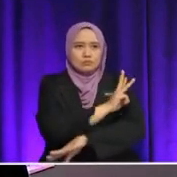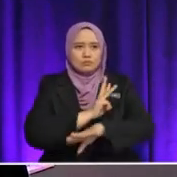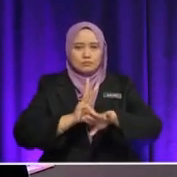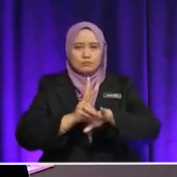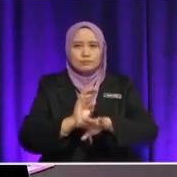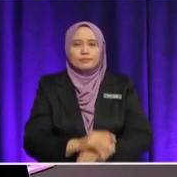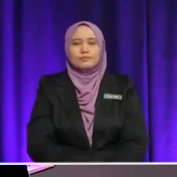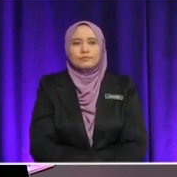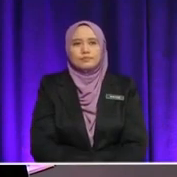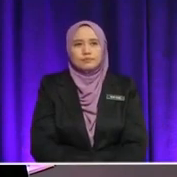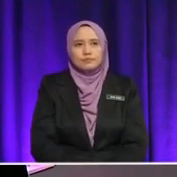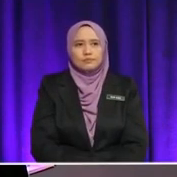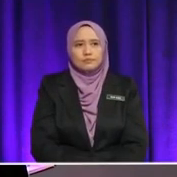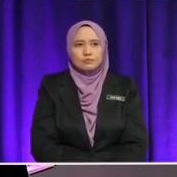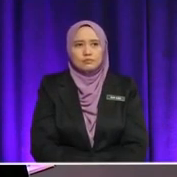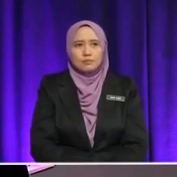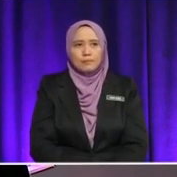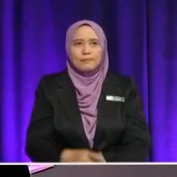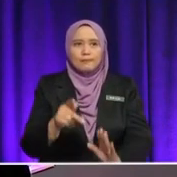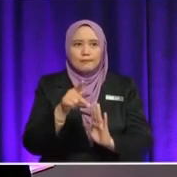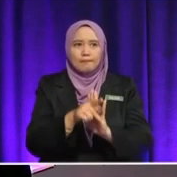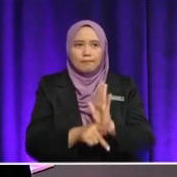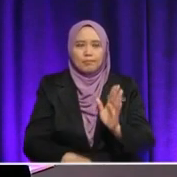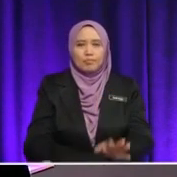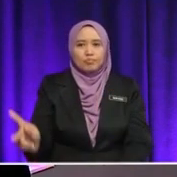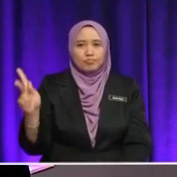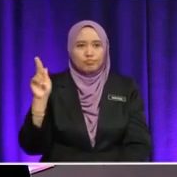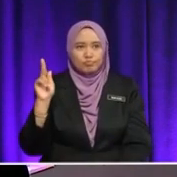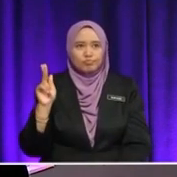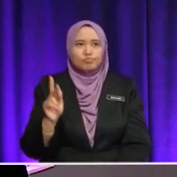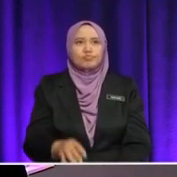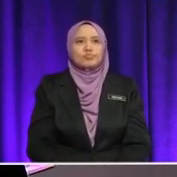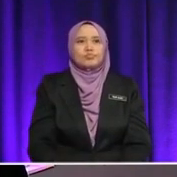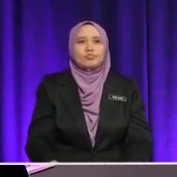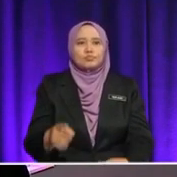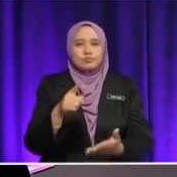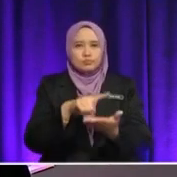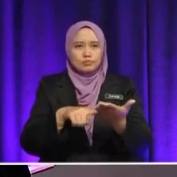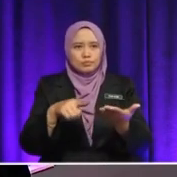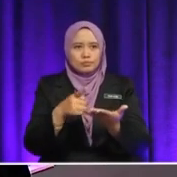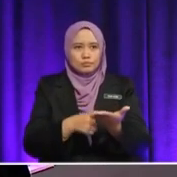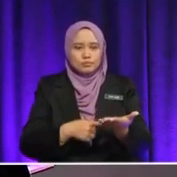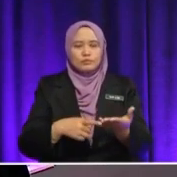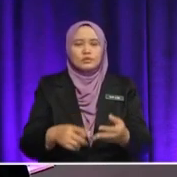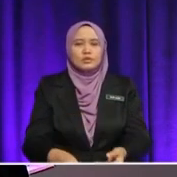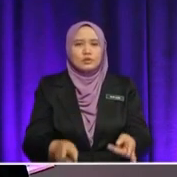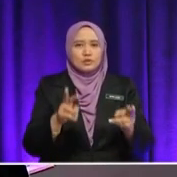yang paling penting dalam menentukan urus proses Naraya dan